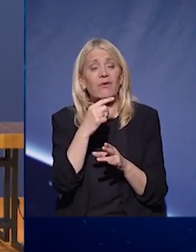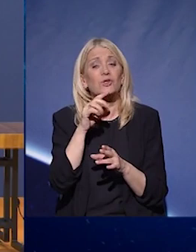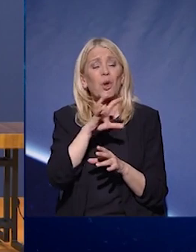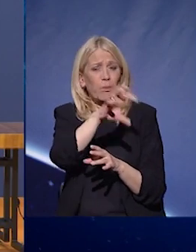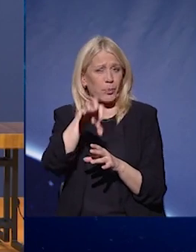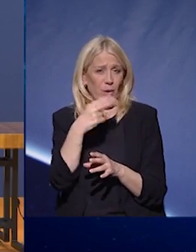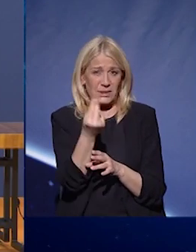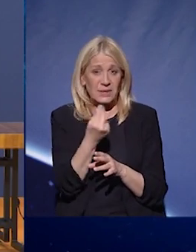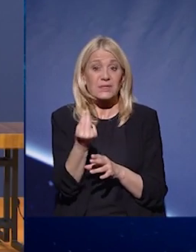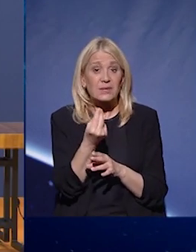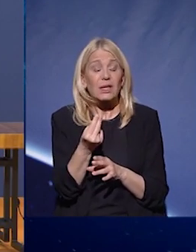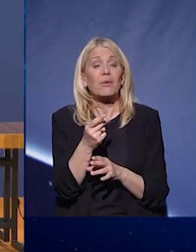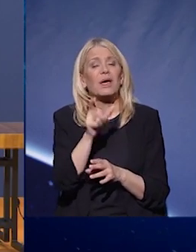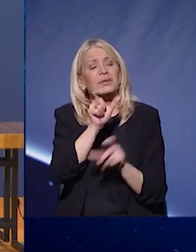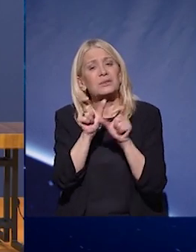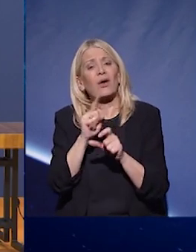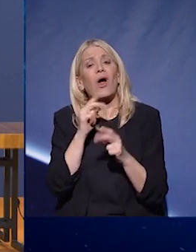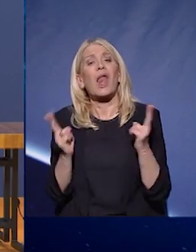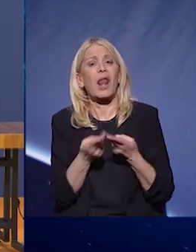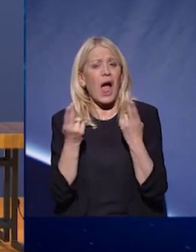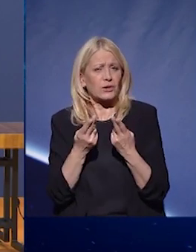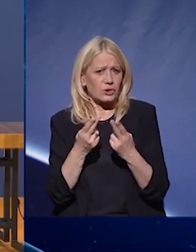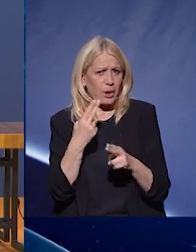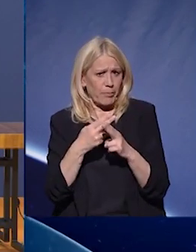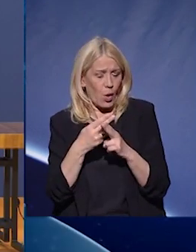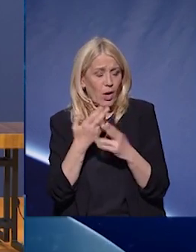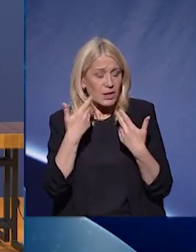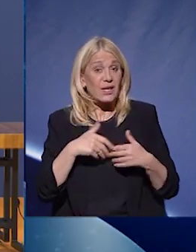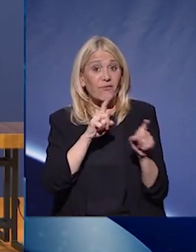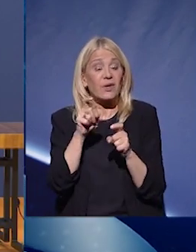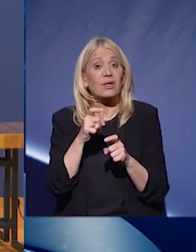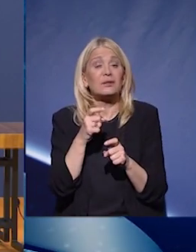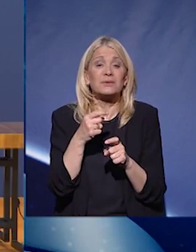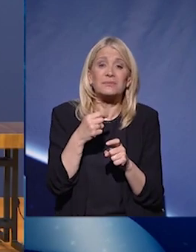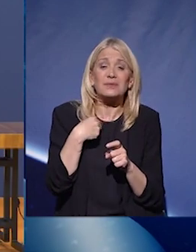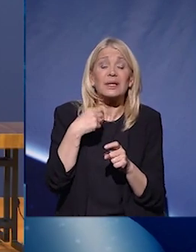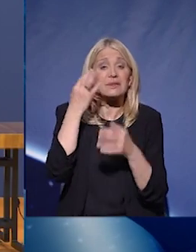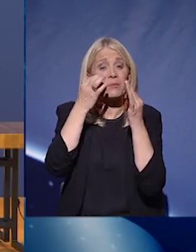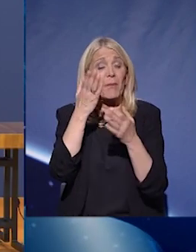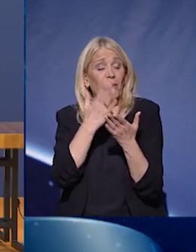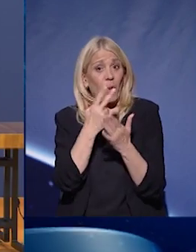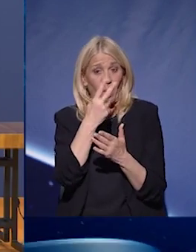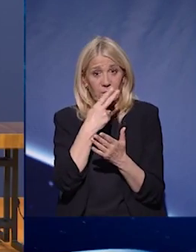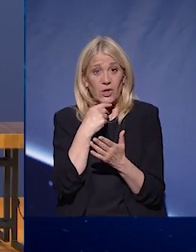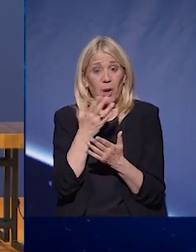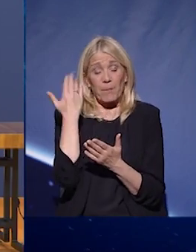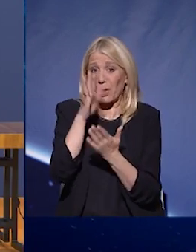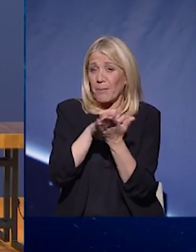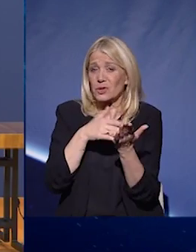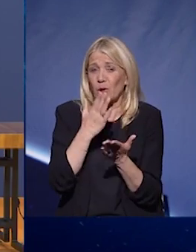Srbiji za pacijente sa lakšom kliničkom slikom. Mislim, pošto je predviđeno bilo, u početku je bar tako